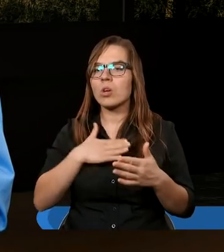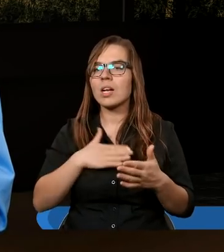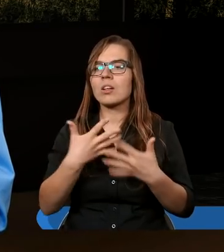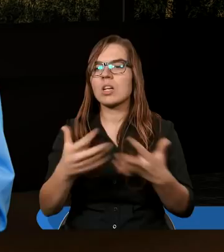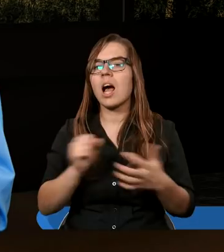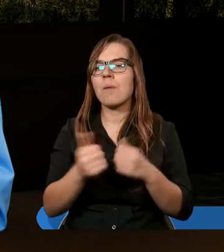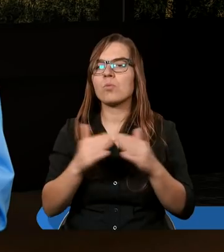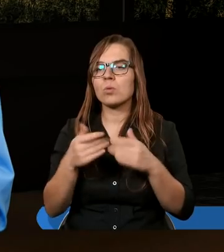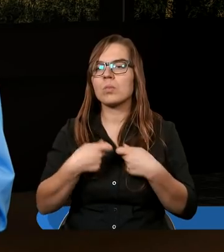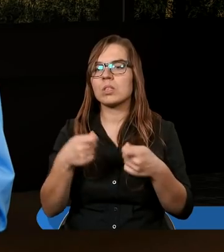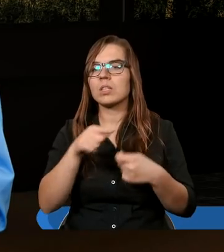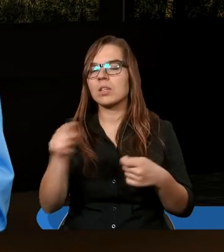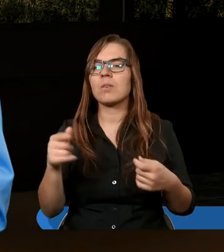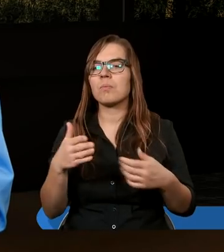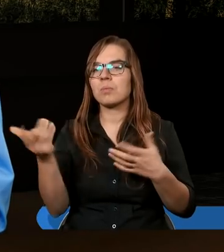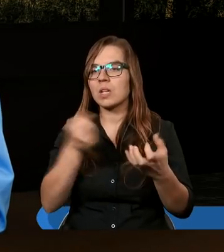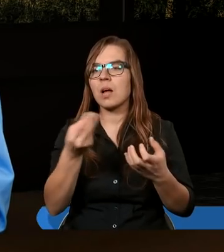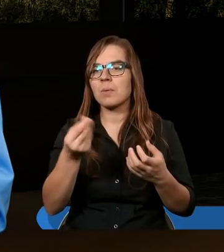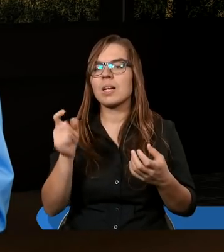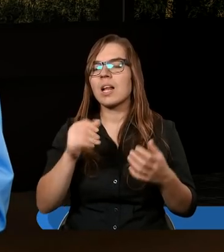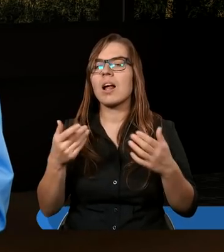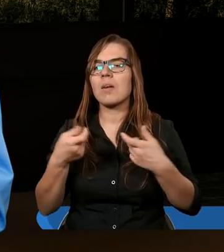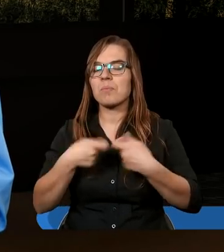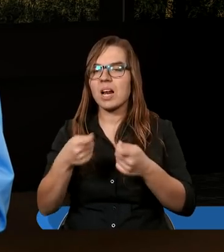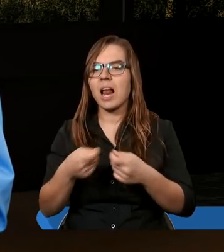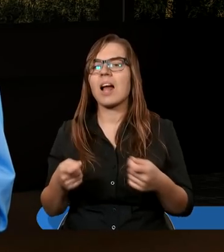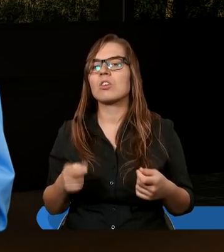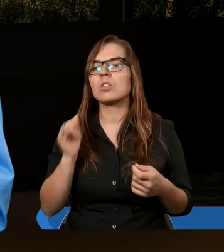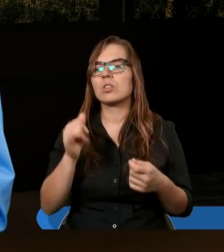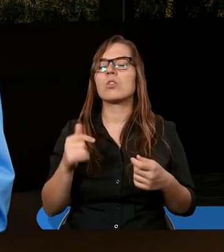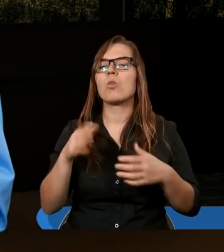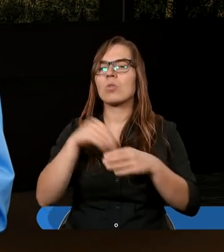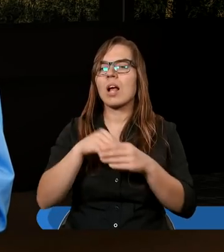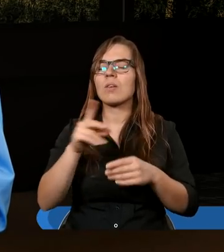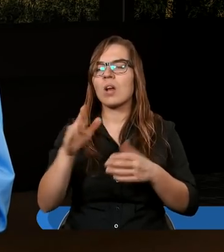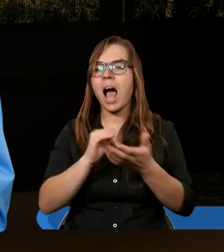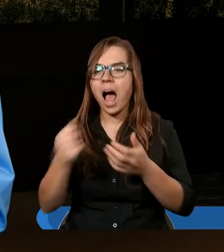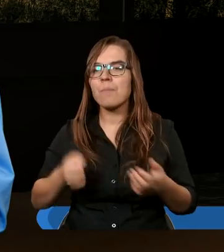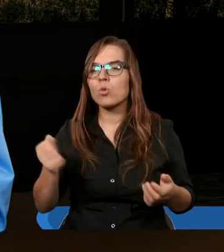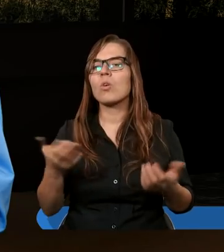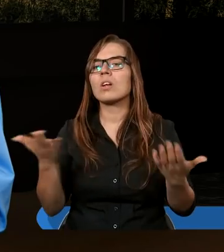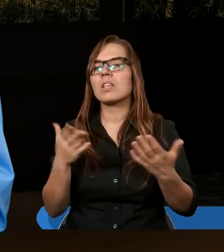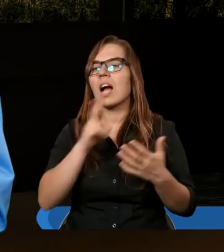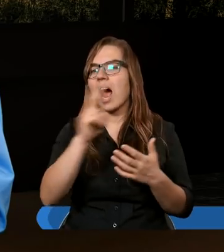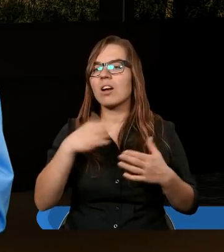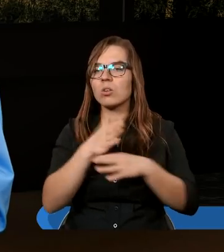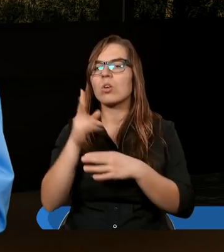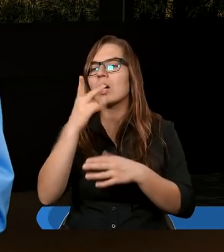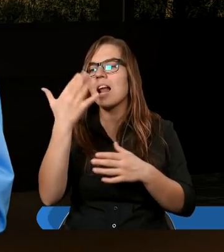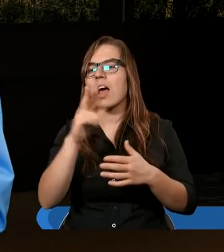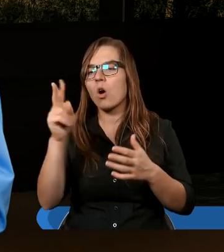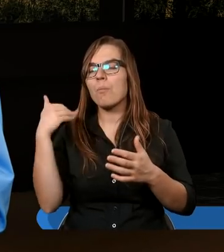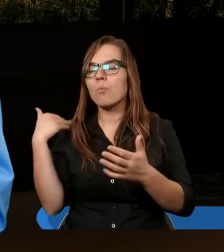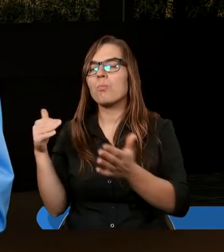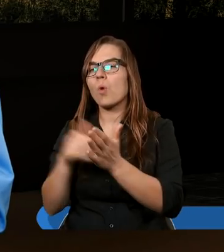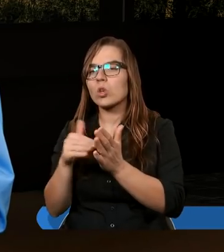ziemię albo domy, sprzedając je, przynosili pieniądze uzyskane ze sprzedaży i kładli u stóp apostołów i wydzielano każdemu, ile komu było